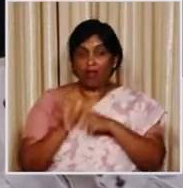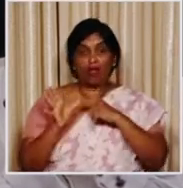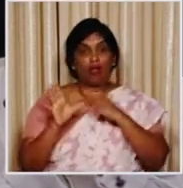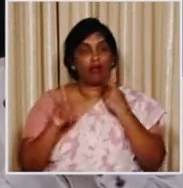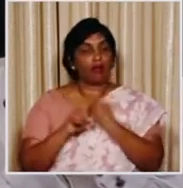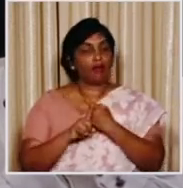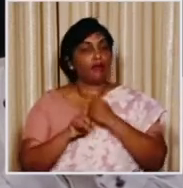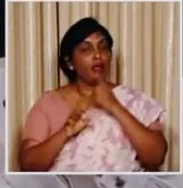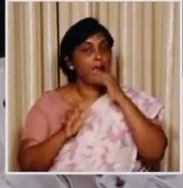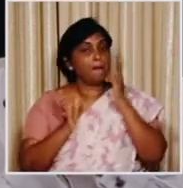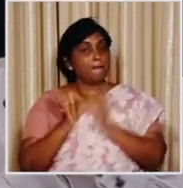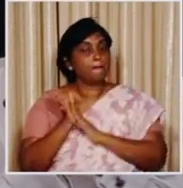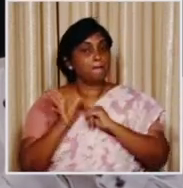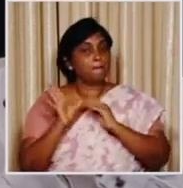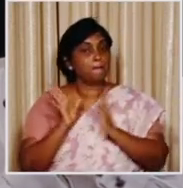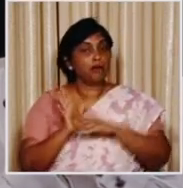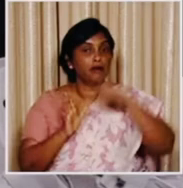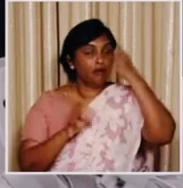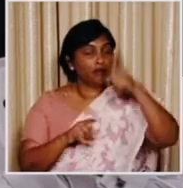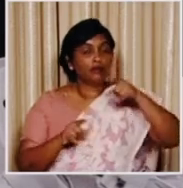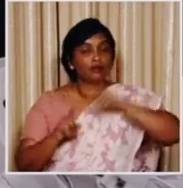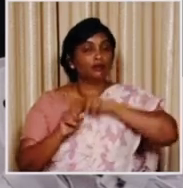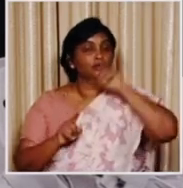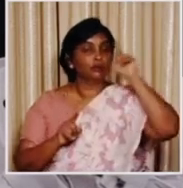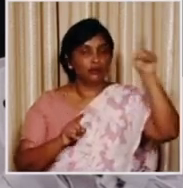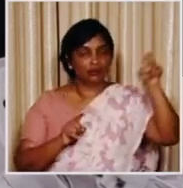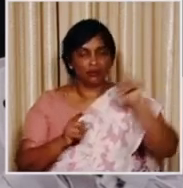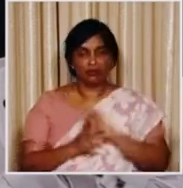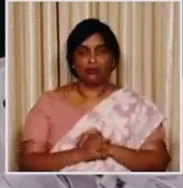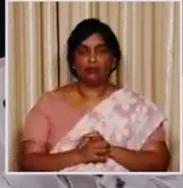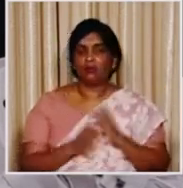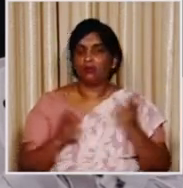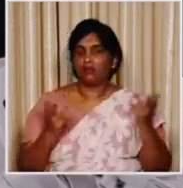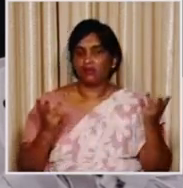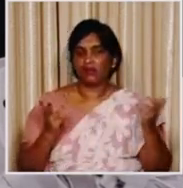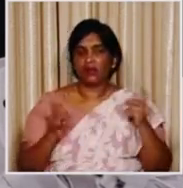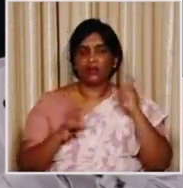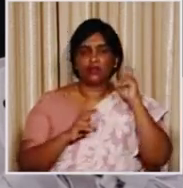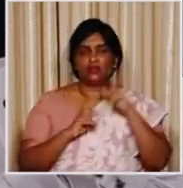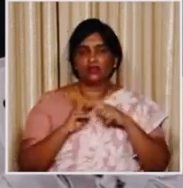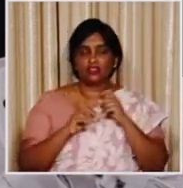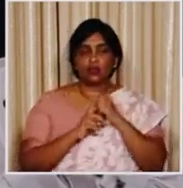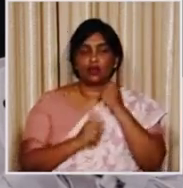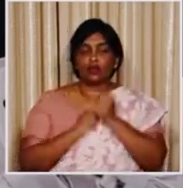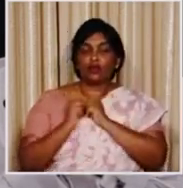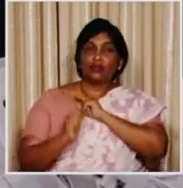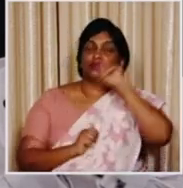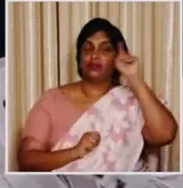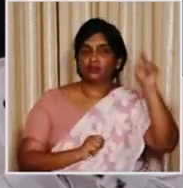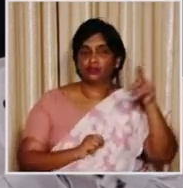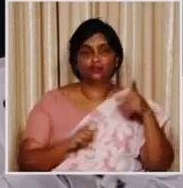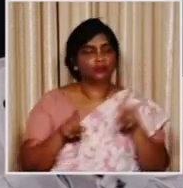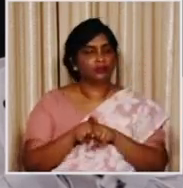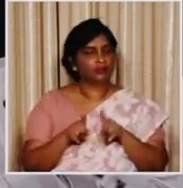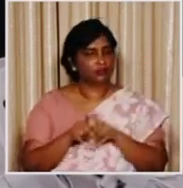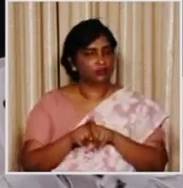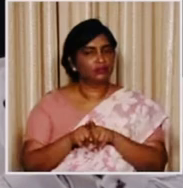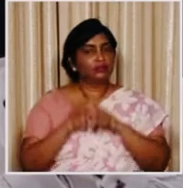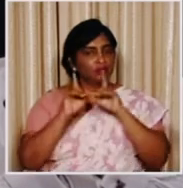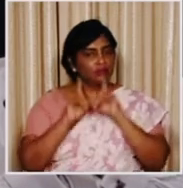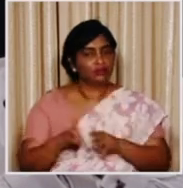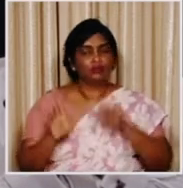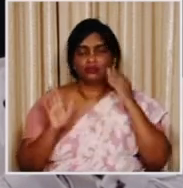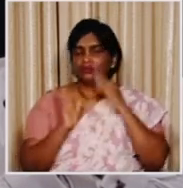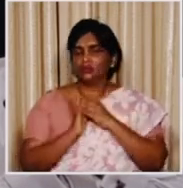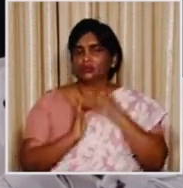අක්කරපත්තුවේ දැක්කයි කියලා පණිවුඩයක් ඇවිල්ලා තියෙනවා කියලා එතකොට මේ CID එකෙන් දුවන අක්කරපත්තුවට ඉතින් මේක මේ වගේ